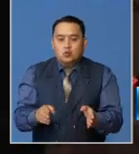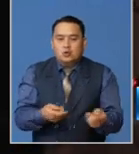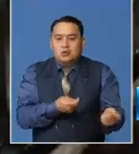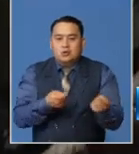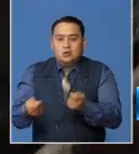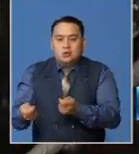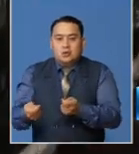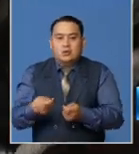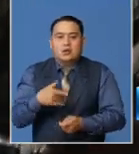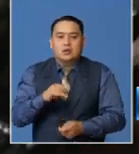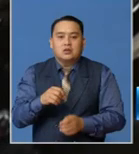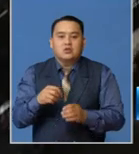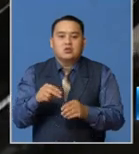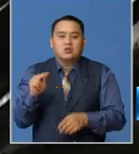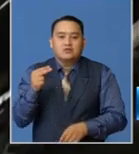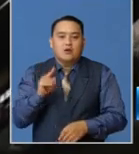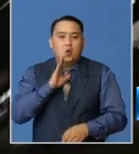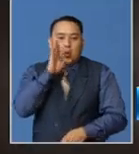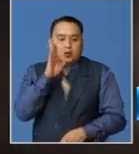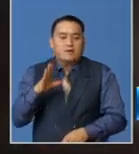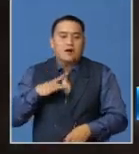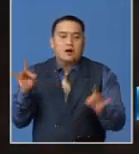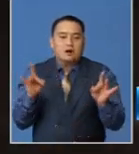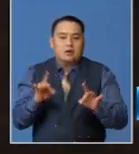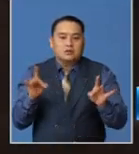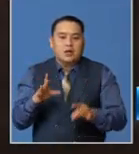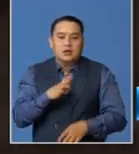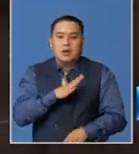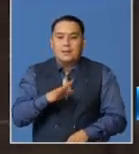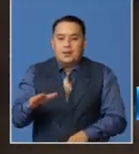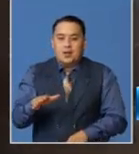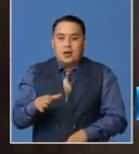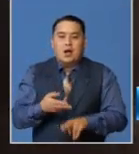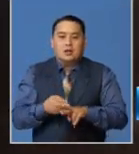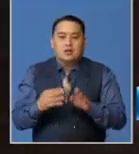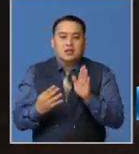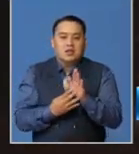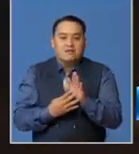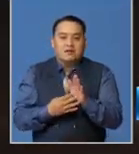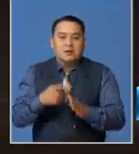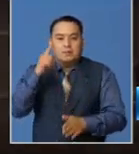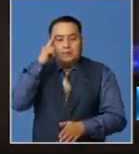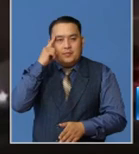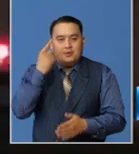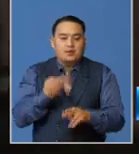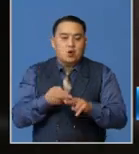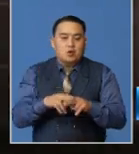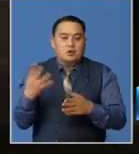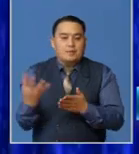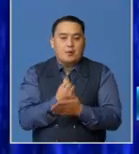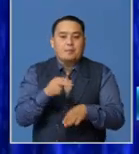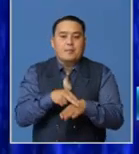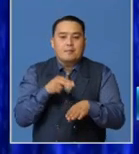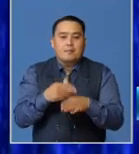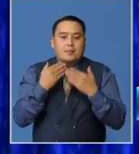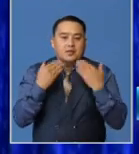в tribeca grill в четверг утром в это время в ресторане посетителей не было это уже 9 подозрительная посылка обнаруженная полиции